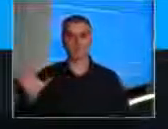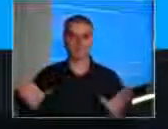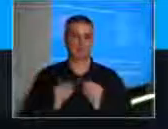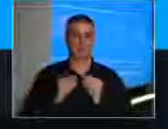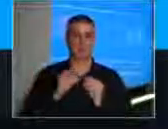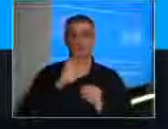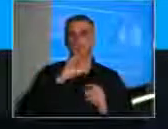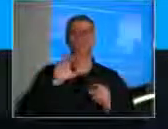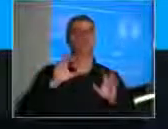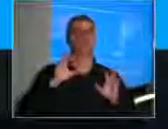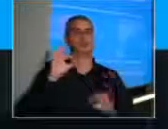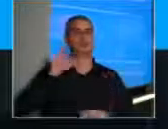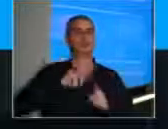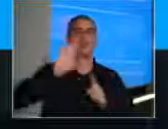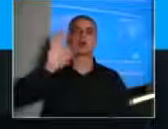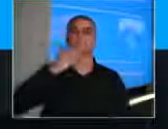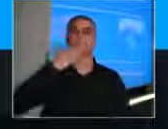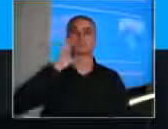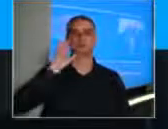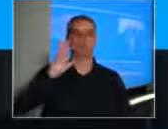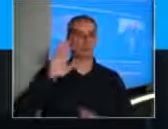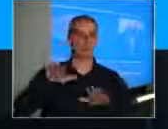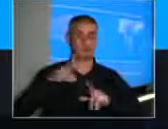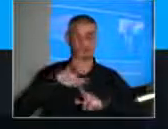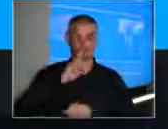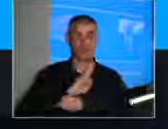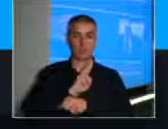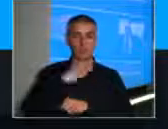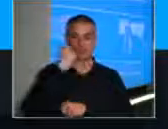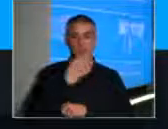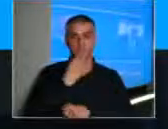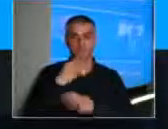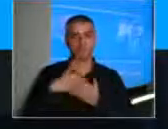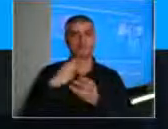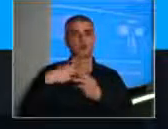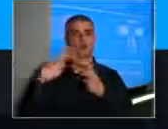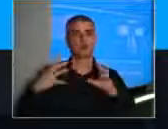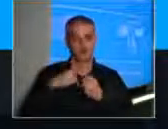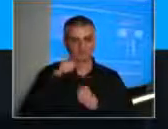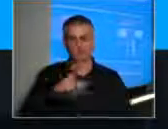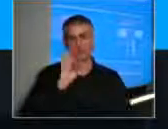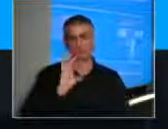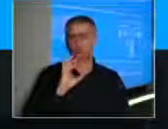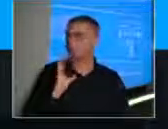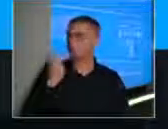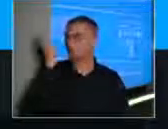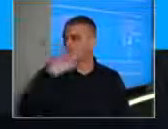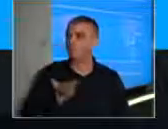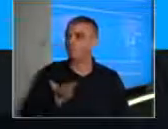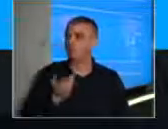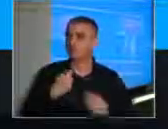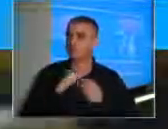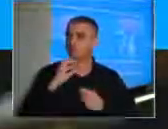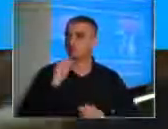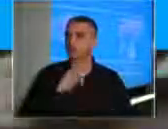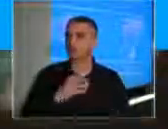ש"ס היא המזוזה של הממשלה הזאת, אם אתה רוצה לשמוע על הזהות היהודית ועל המשך הפרויקטים החברתיים, זה ש"ס. אז מה מסקנתך, חבר הכנסת